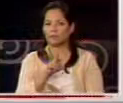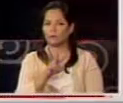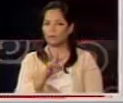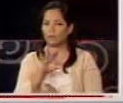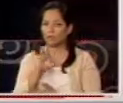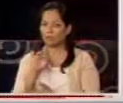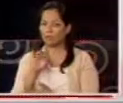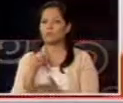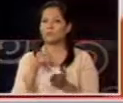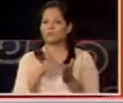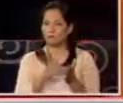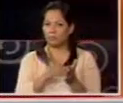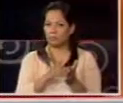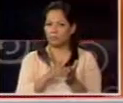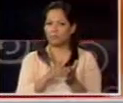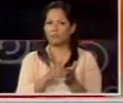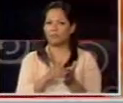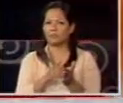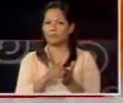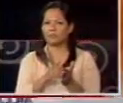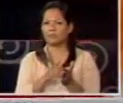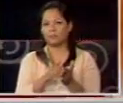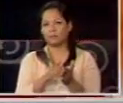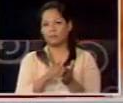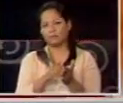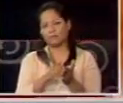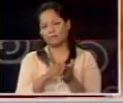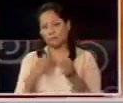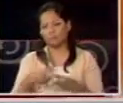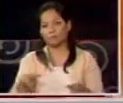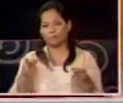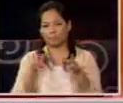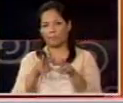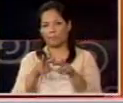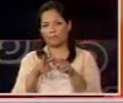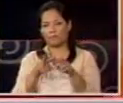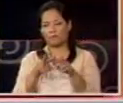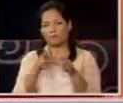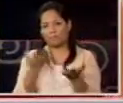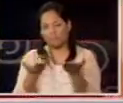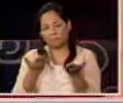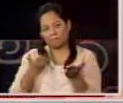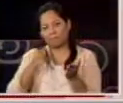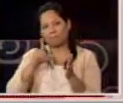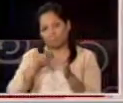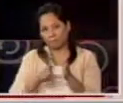28,000 po nung binili po 'yon ang halaga noon. Medyo mababa kasi po